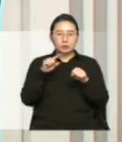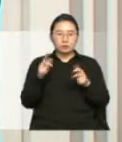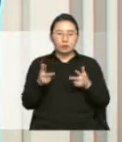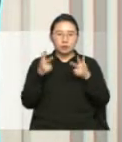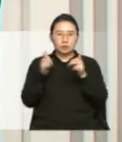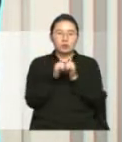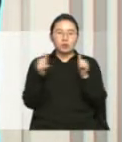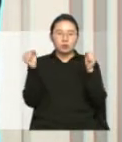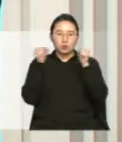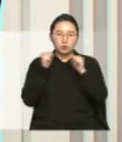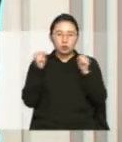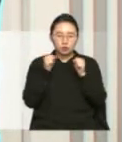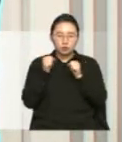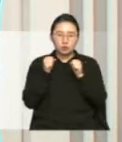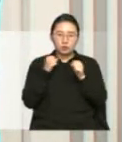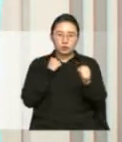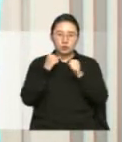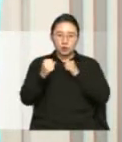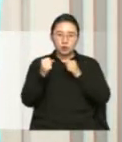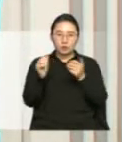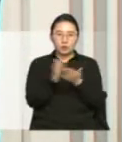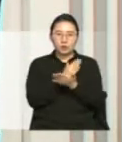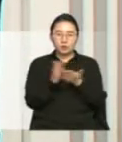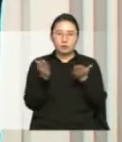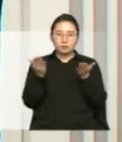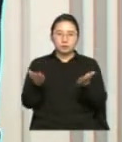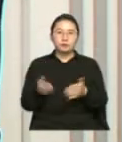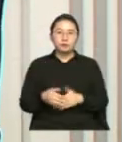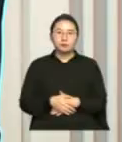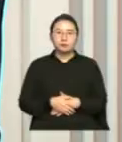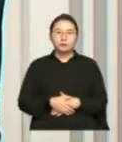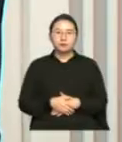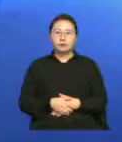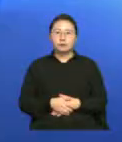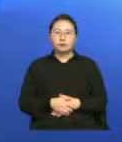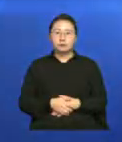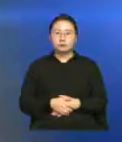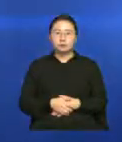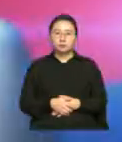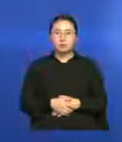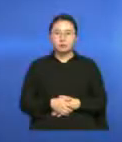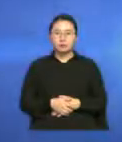봉사자들은 언 몸을 녹여가며 나눔을 실천했습니다. 엄종규 기자입니다.